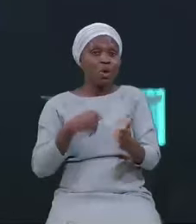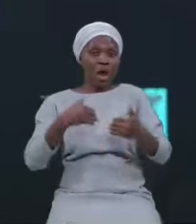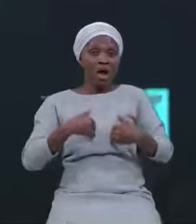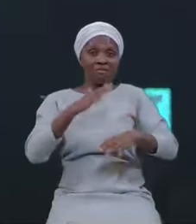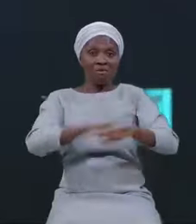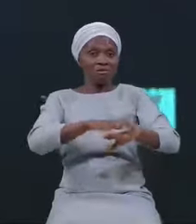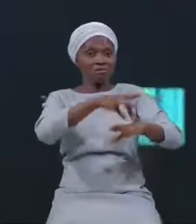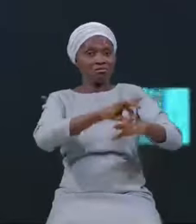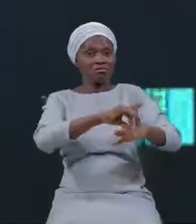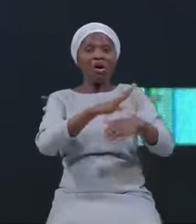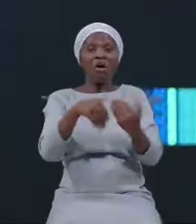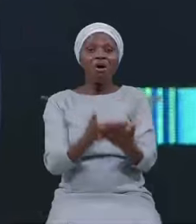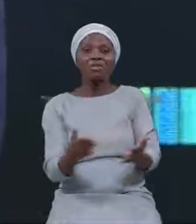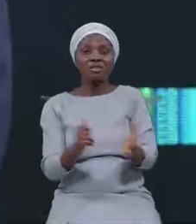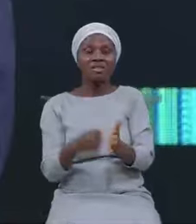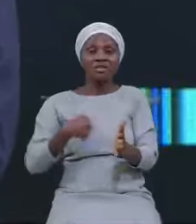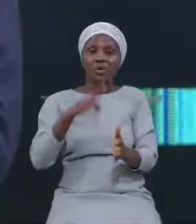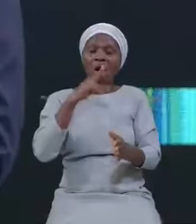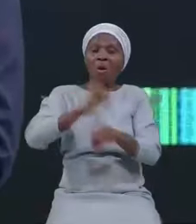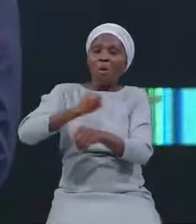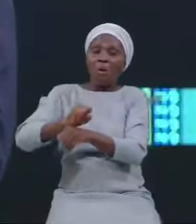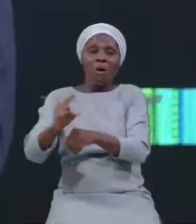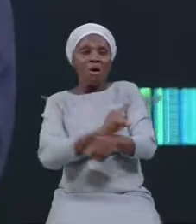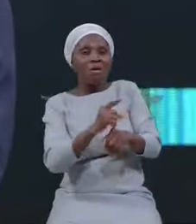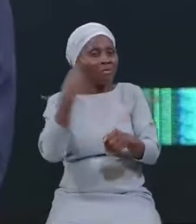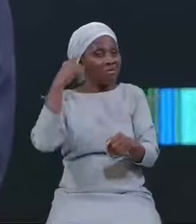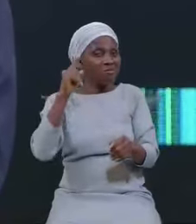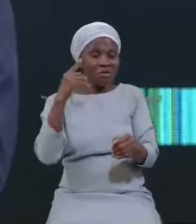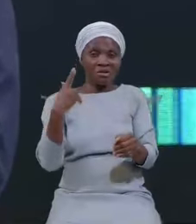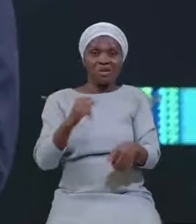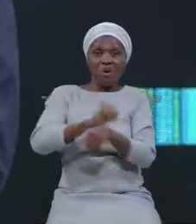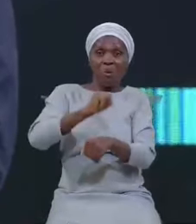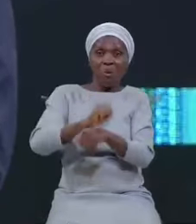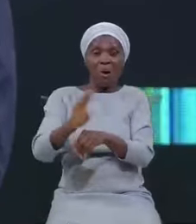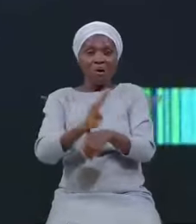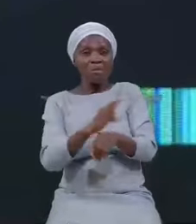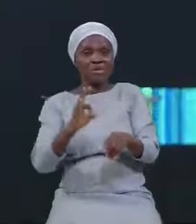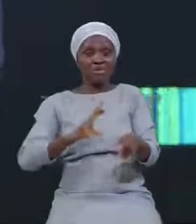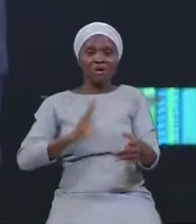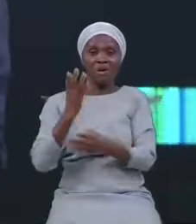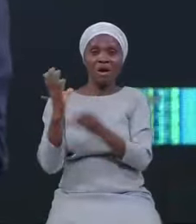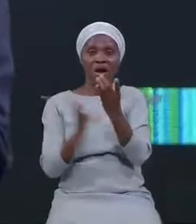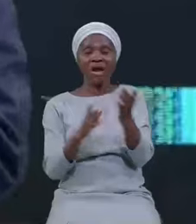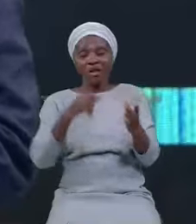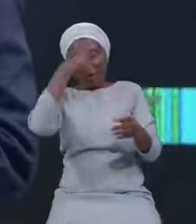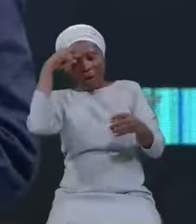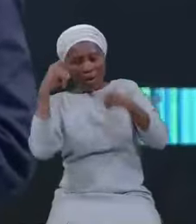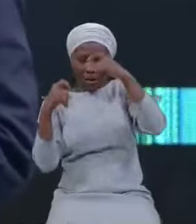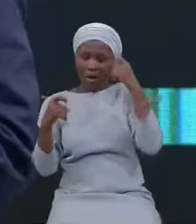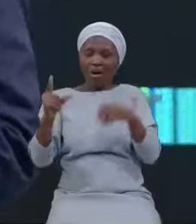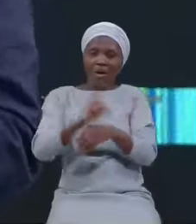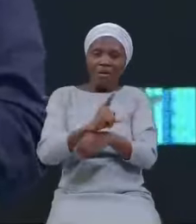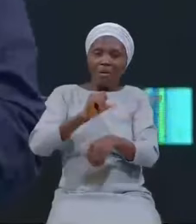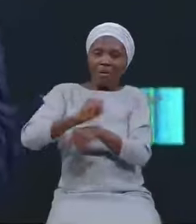travaillons, l'œuvre de nos mains, la sueur de notre visage, la connaissance que nous